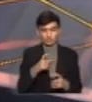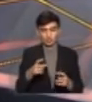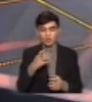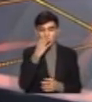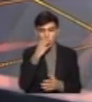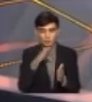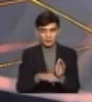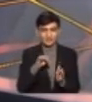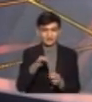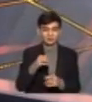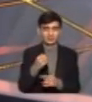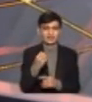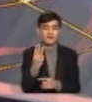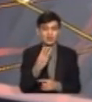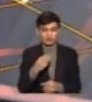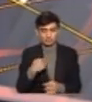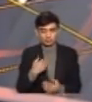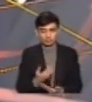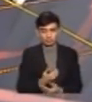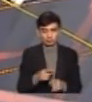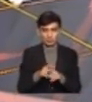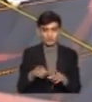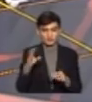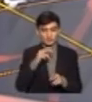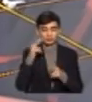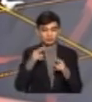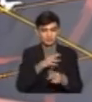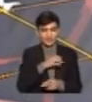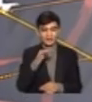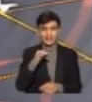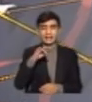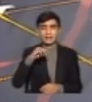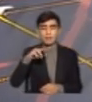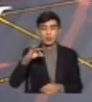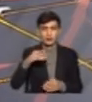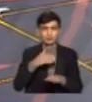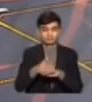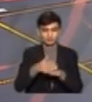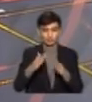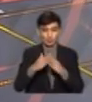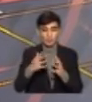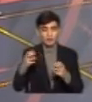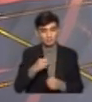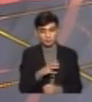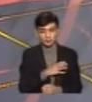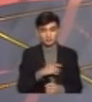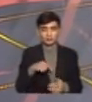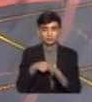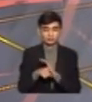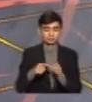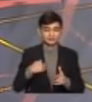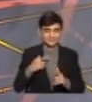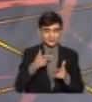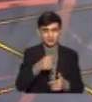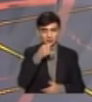жан бағуға мәжбүрміз деп шу шығарды. Тіпті кейбірі сан жылға ипотекаға рәсімдеген үйлеріне әлі күнге дейін кіре алмай жүрміз